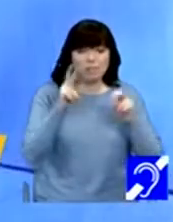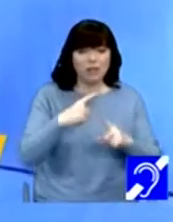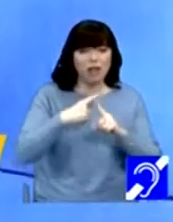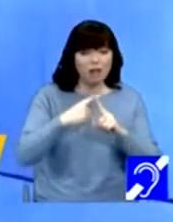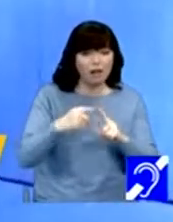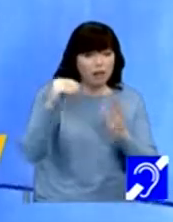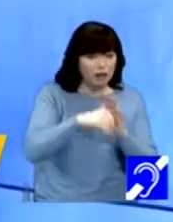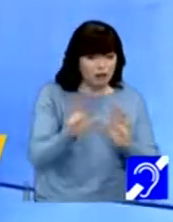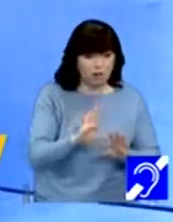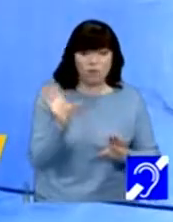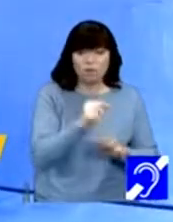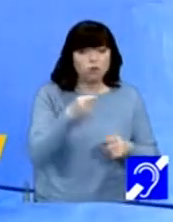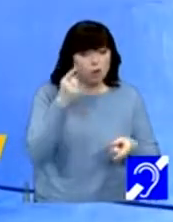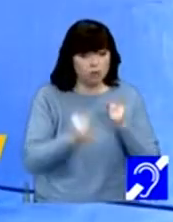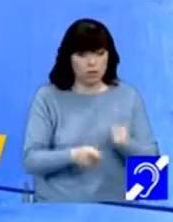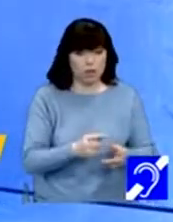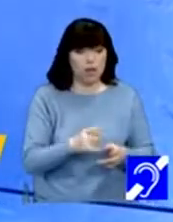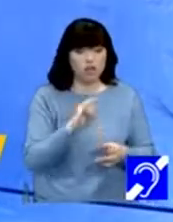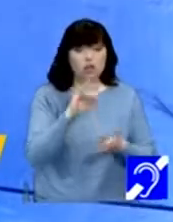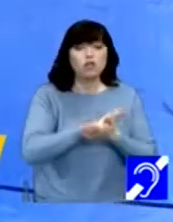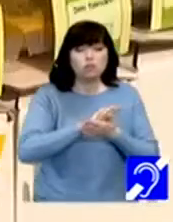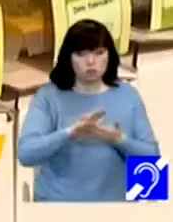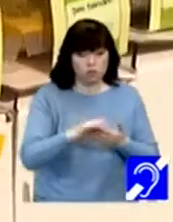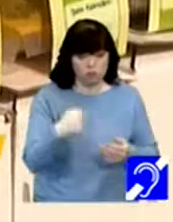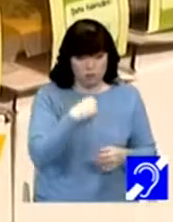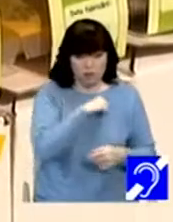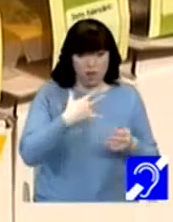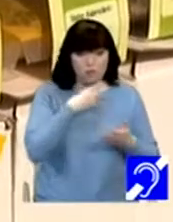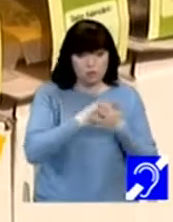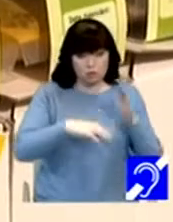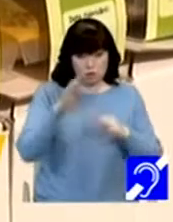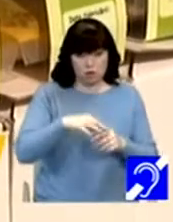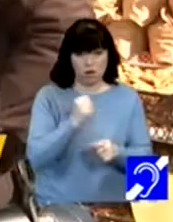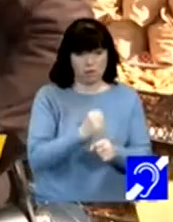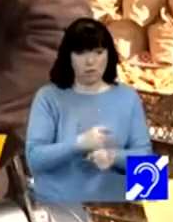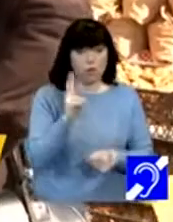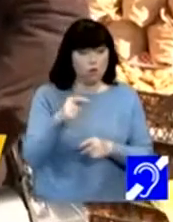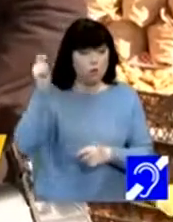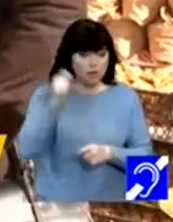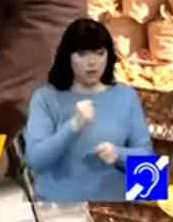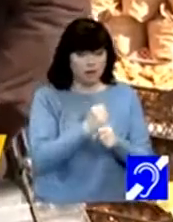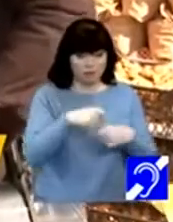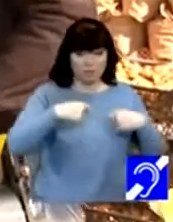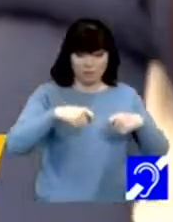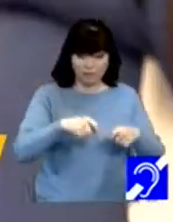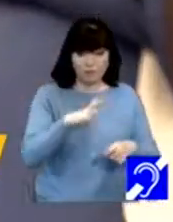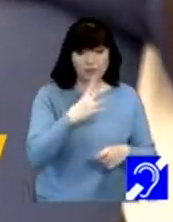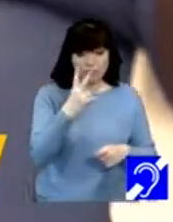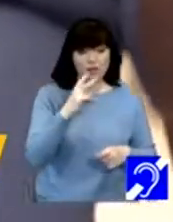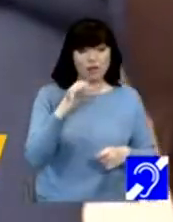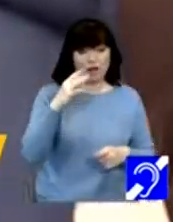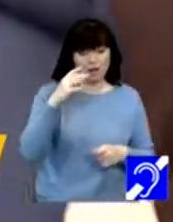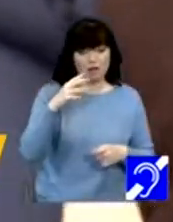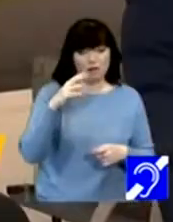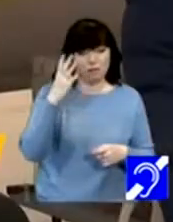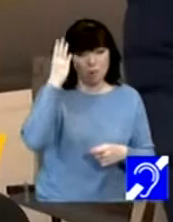conservanți. Totul este făcut chiar de noi. Printre cei care au venit să-și vândă marfa la târg au fost și doi basarabeni originari